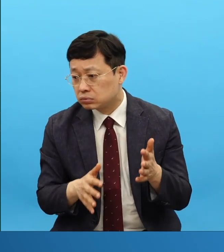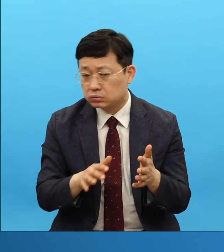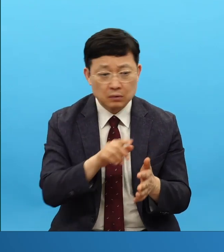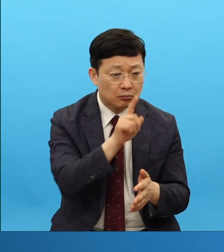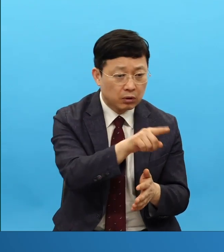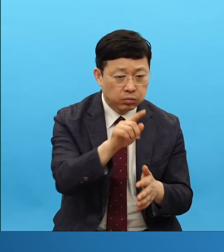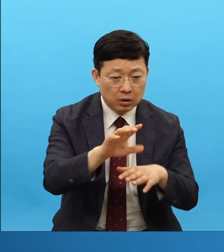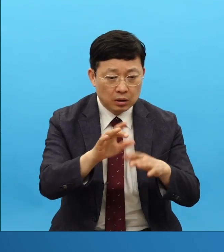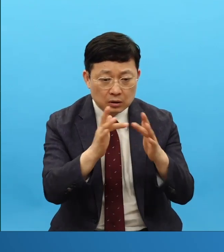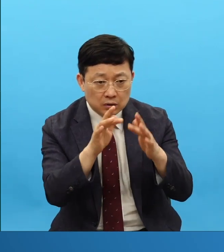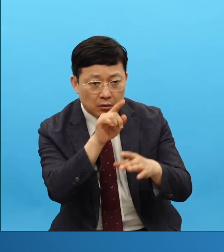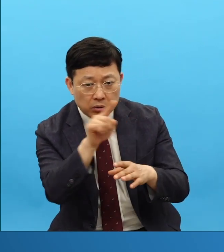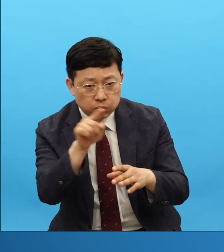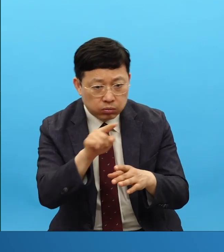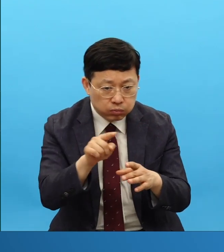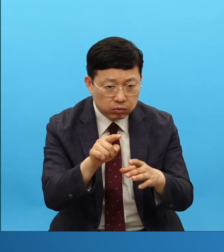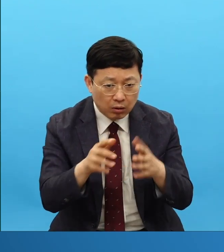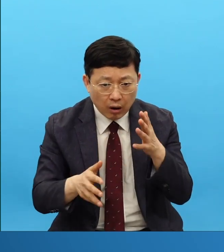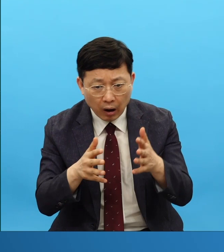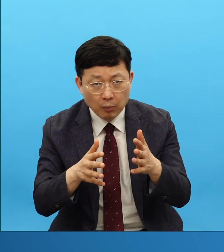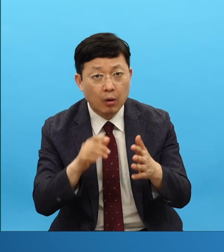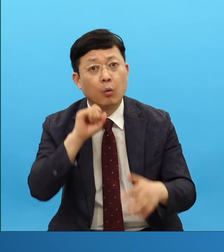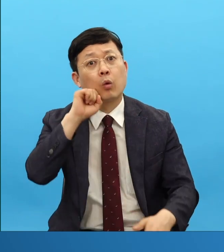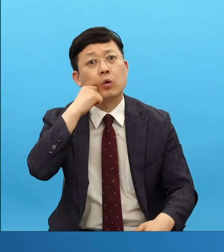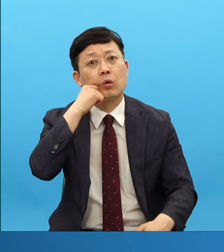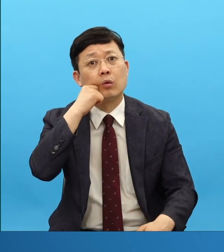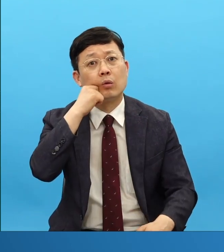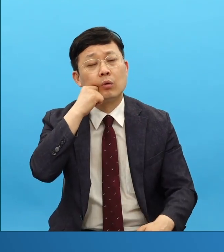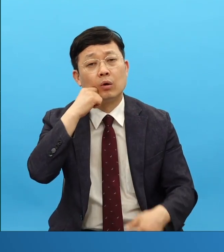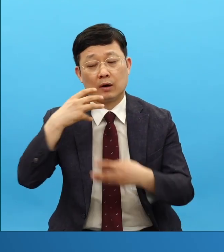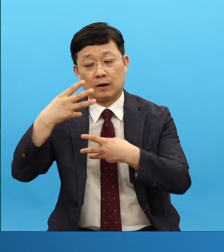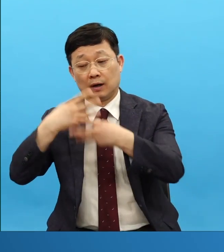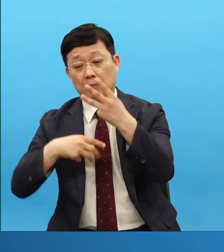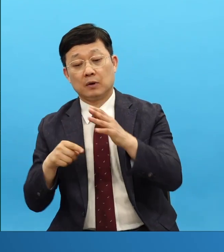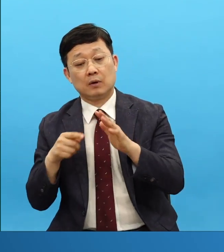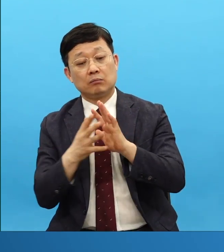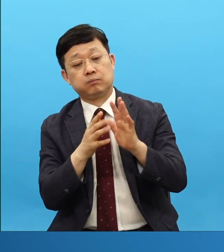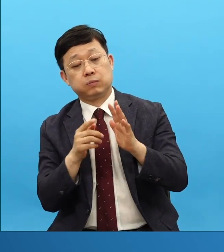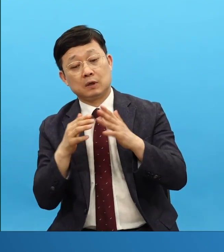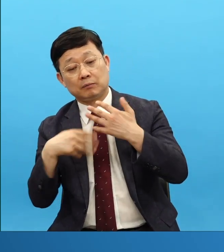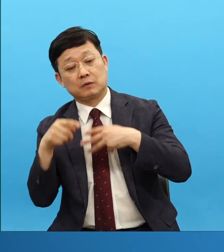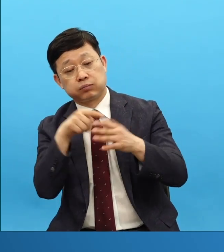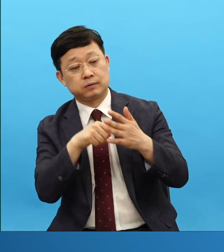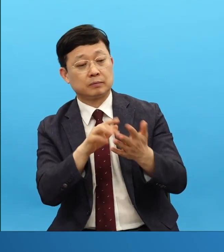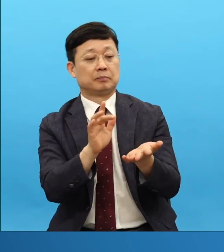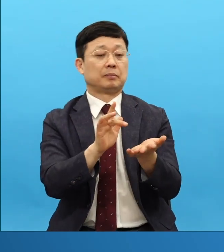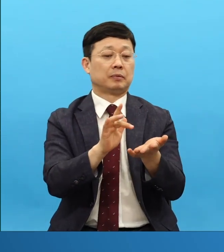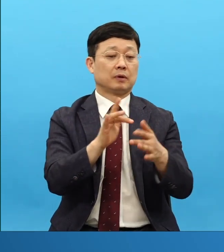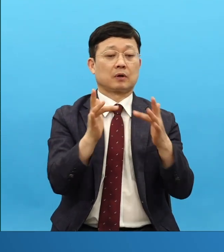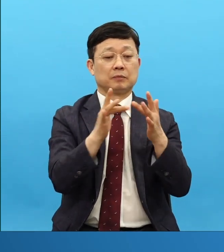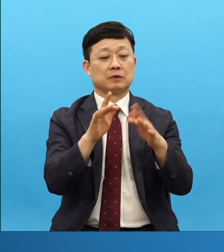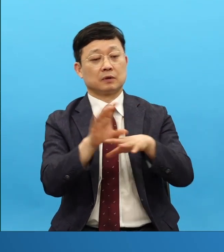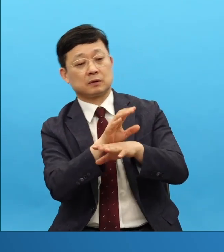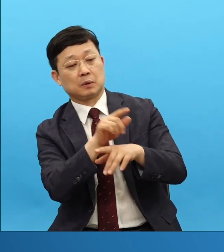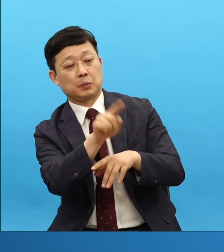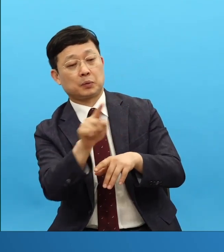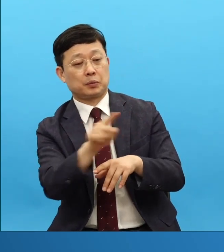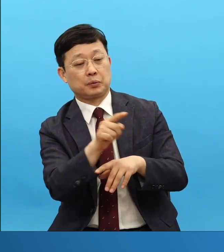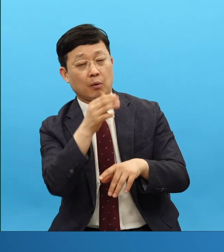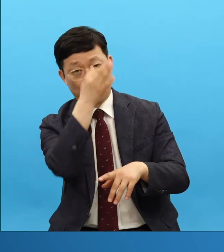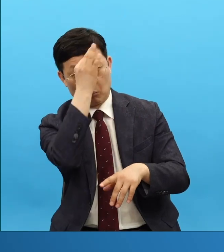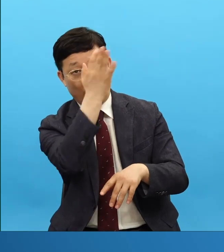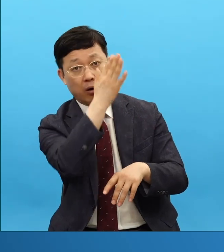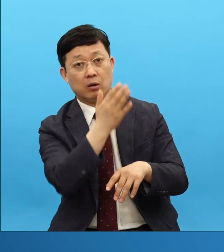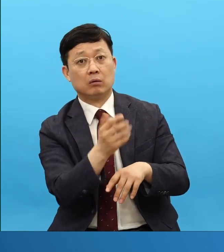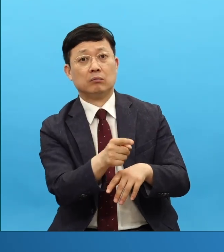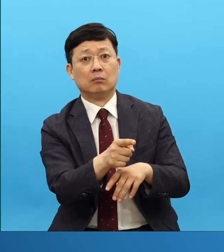the age, if you don't know how to do that, you can't even go through the airport. 그 렘넌트들이 움직일 때는 지금 완전히 다르다니까요. But the remnants are moving, it's going to be completely 이걸 different.